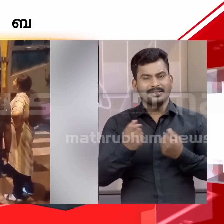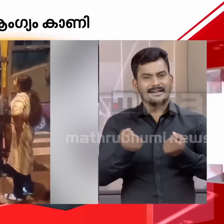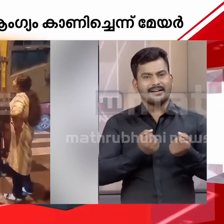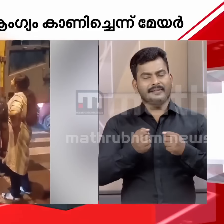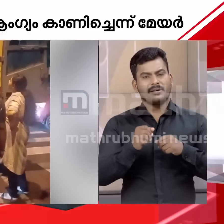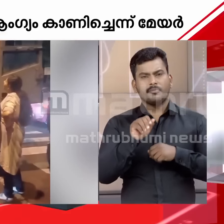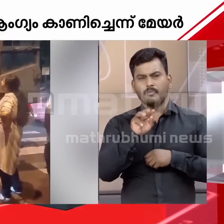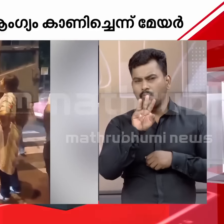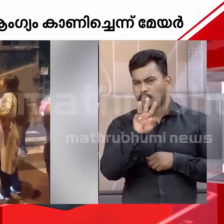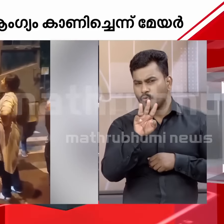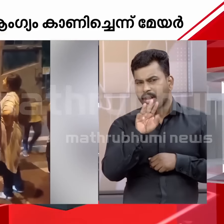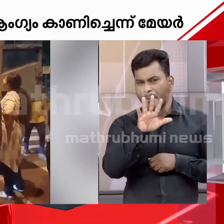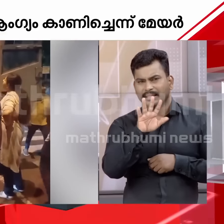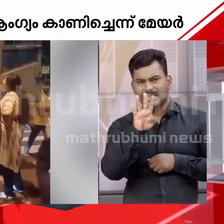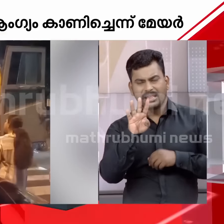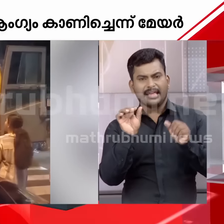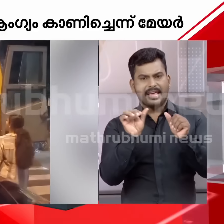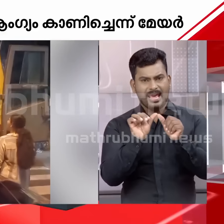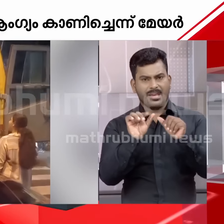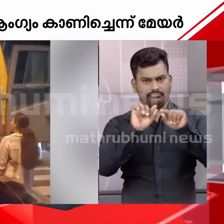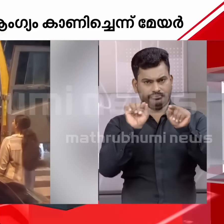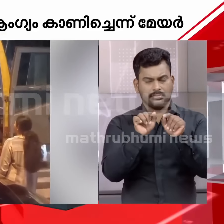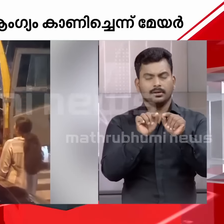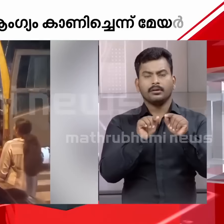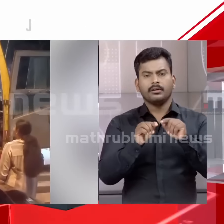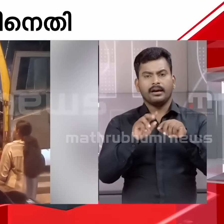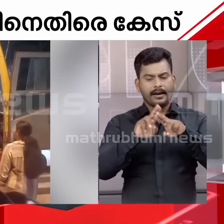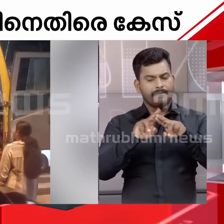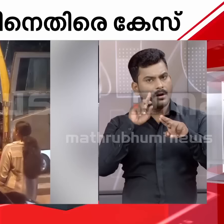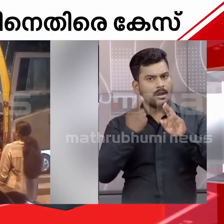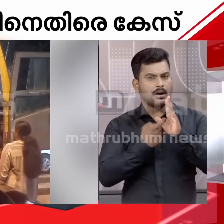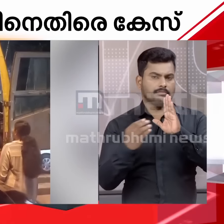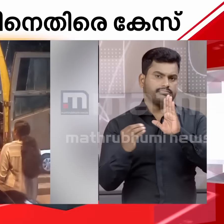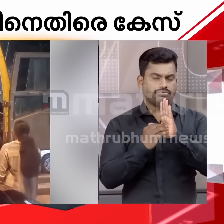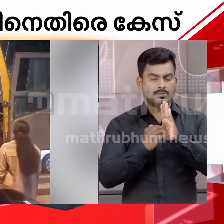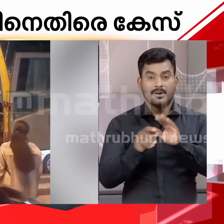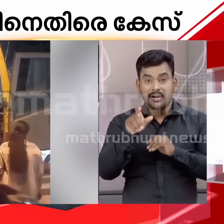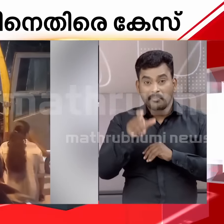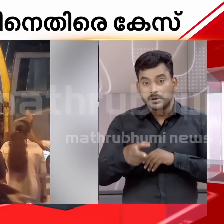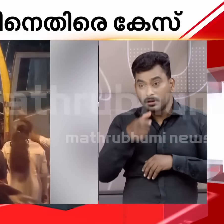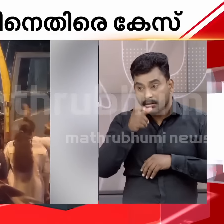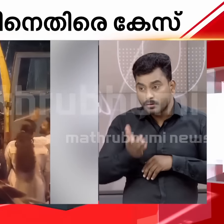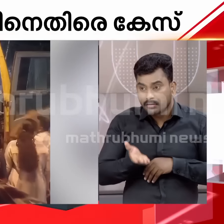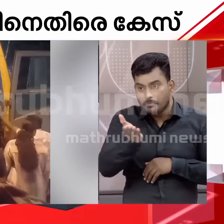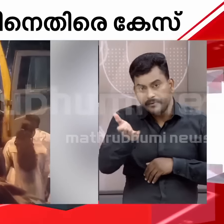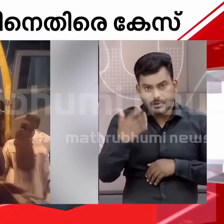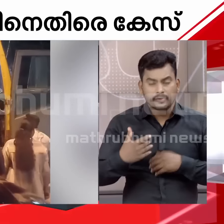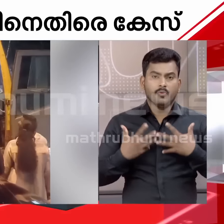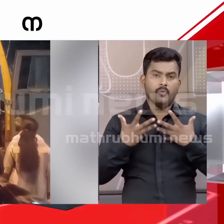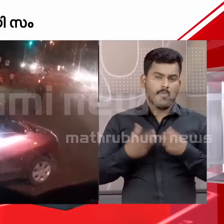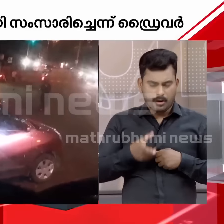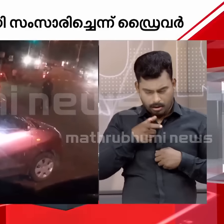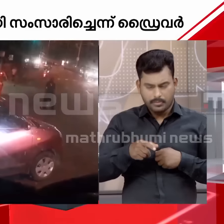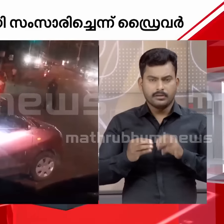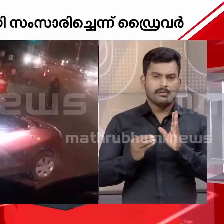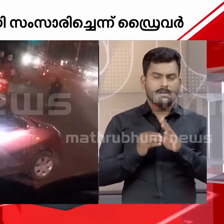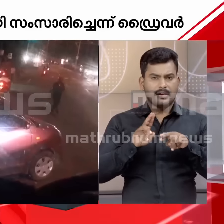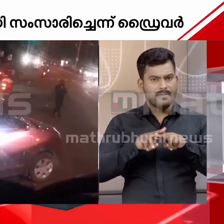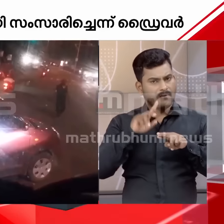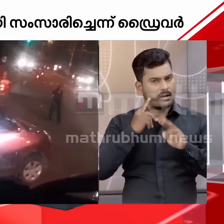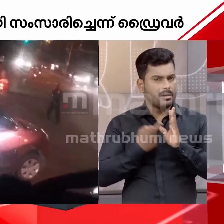ചെയ്തു. 354A വകുപ്പ് പ്രകാരമാണ് യദു എന്ന ഡ്രൈവർക്കെതിരെ കേസെടുത്തിരിക്കുന്നത്. തൻ്റെ ഡ്യൂട്ടി തടസ്സപ്പെടുത്തി എന്നതടക്കമുള്ള കാര്യങ്ങൾ ചൂണ്ടിക്കാട്ടി യദുവും പരാതി നൽകിയിട്ടുണ്ട്.